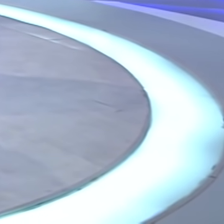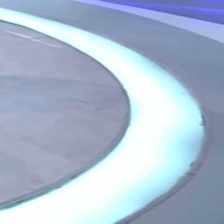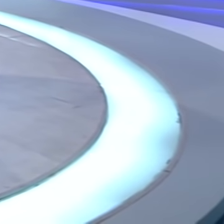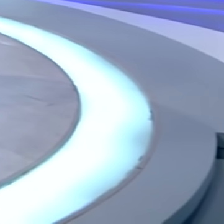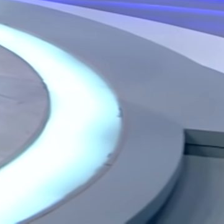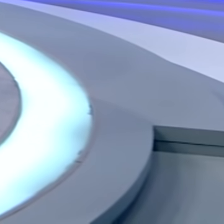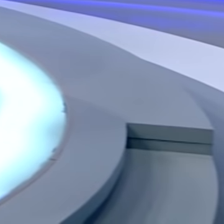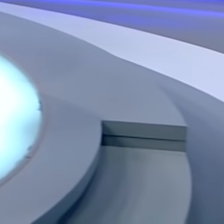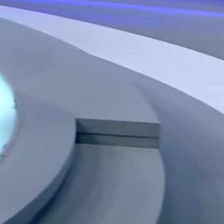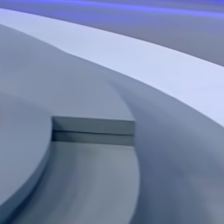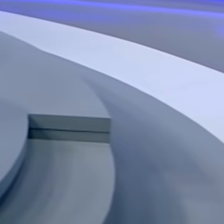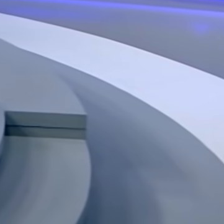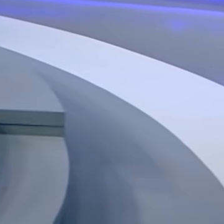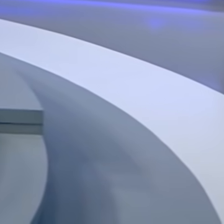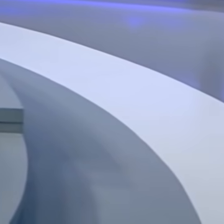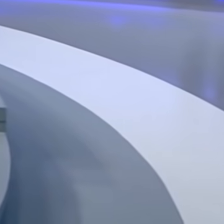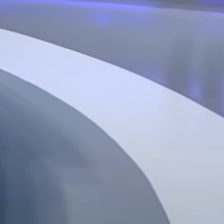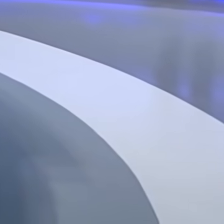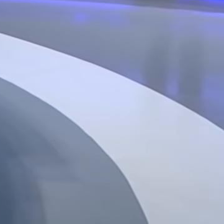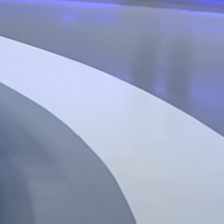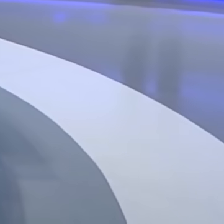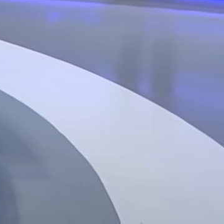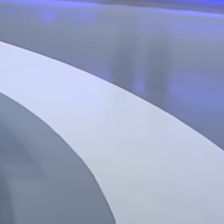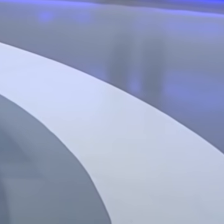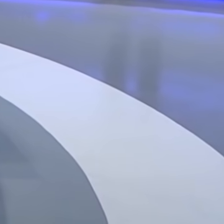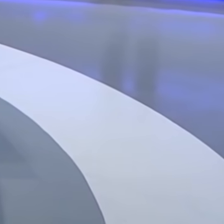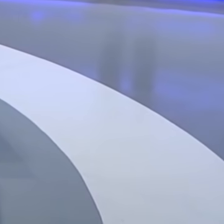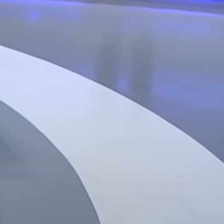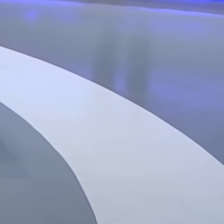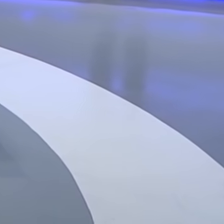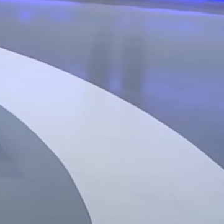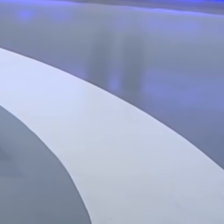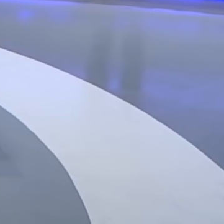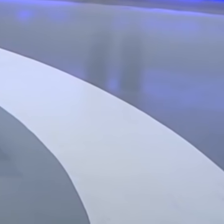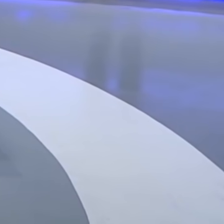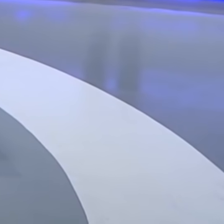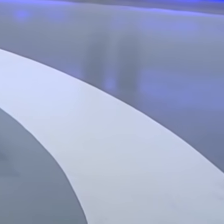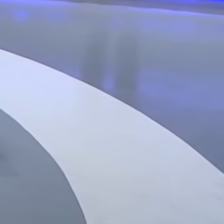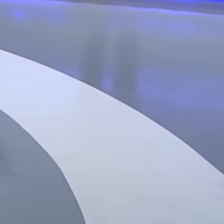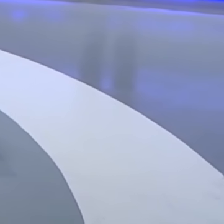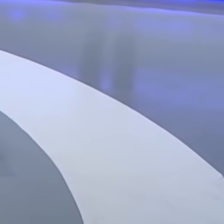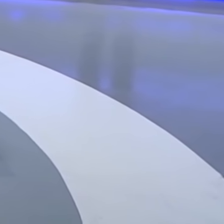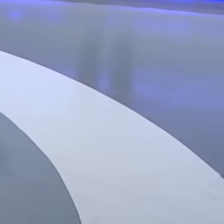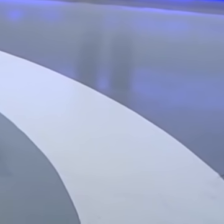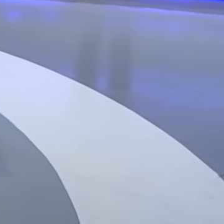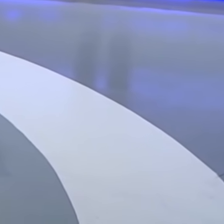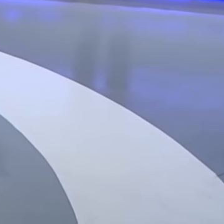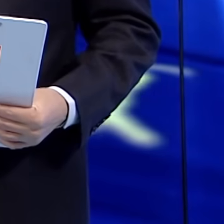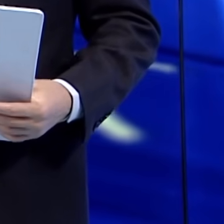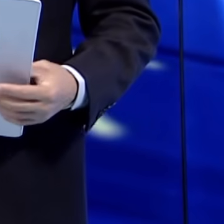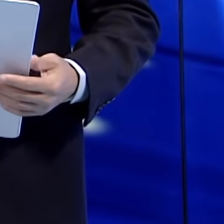спортын мэдээ хүргэхээр студид анх баяр ижилж. Харамт төргий. Харамт төргий. За Монголын болон дэлхийн дахин нөрсөн спортын үйл явдлын мэдээллийг одоо